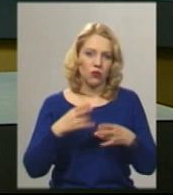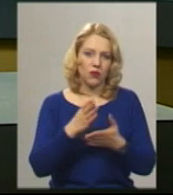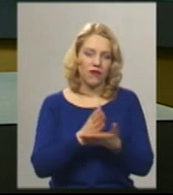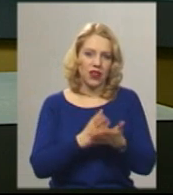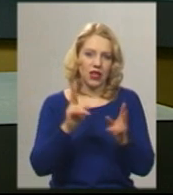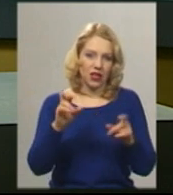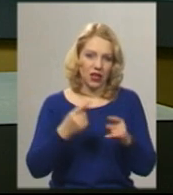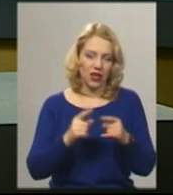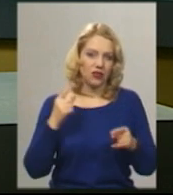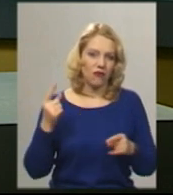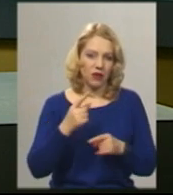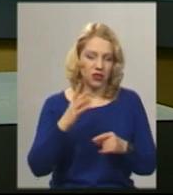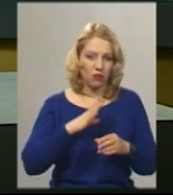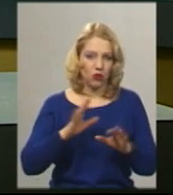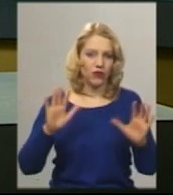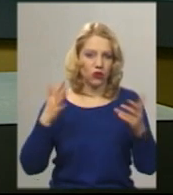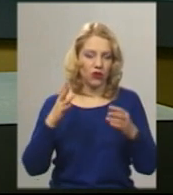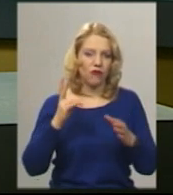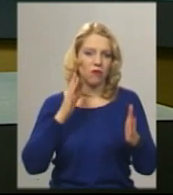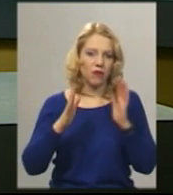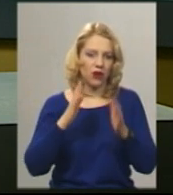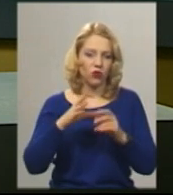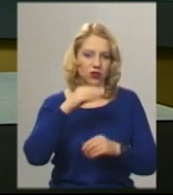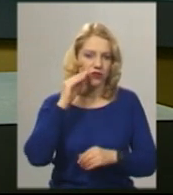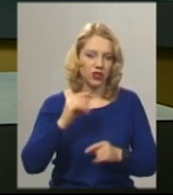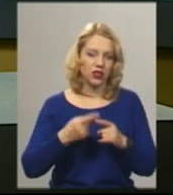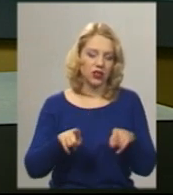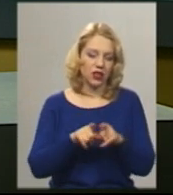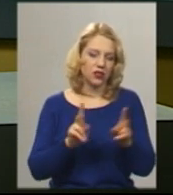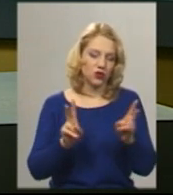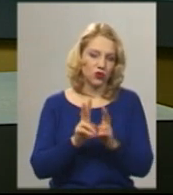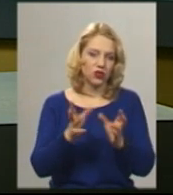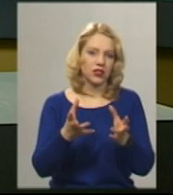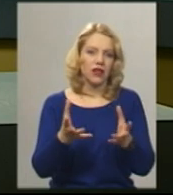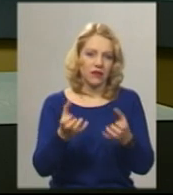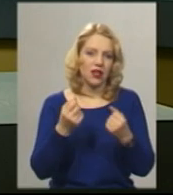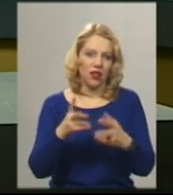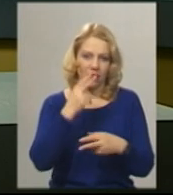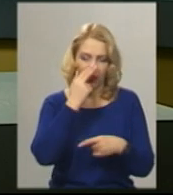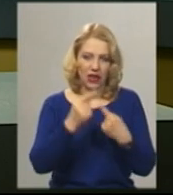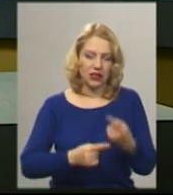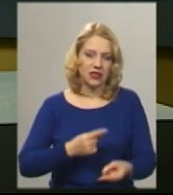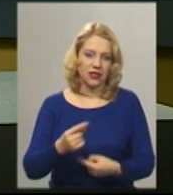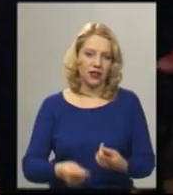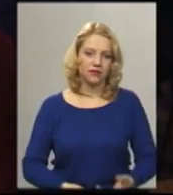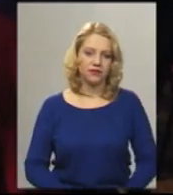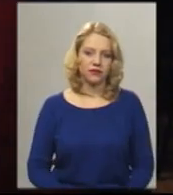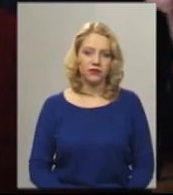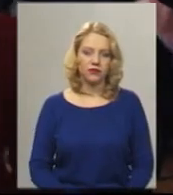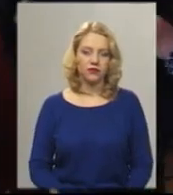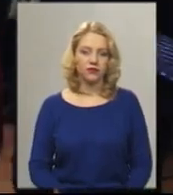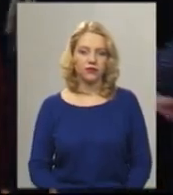відгуляли минулого року у парку імені Тараса Шевченка. Такі зустрічі взяли за традицію. Подробиці далі у сюжеті.